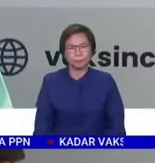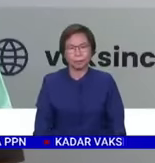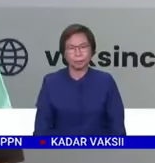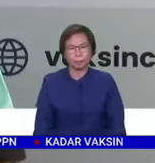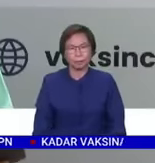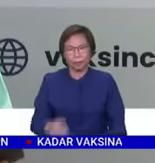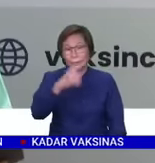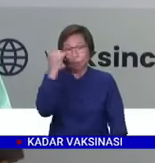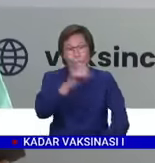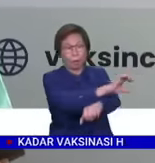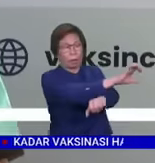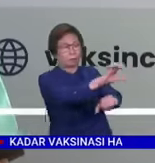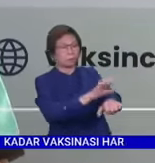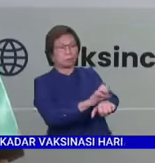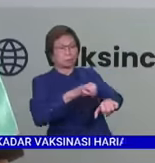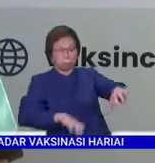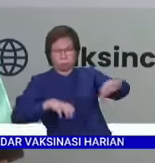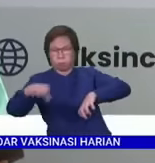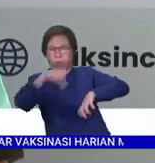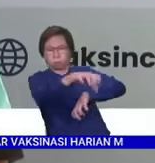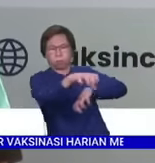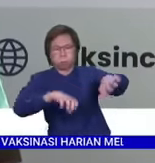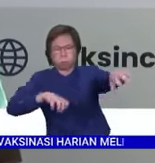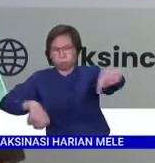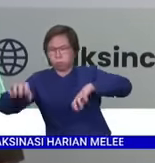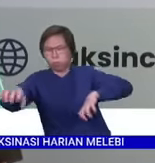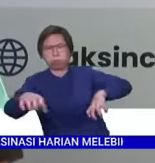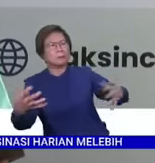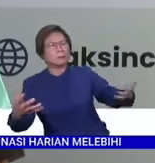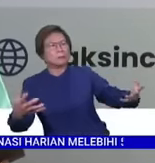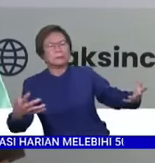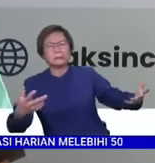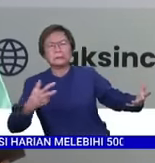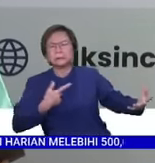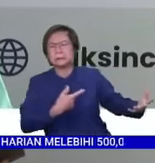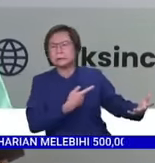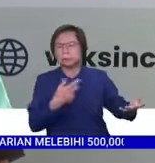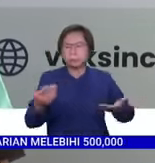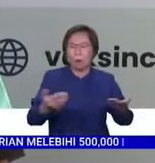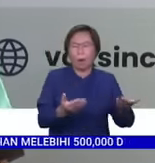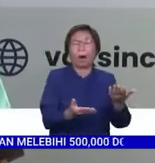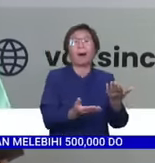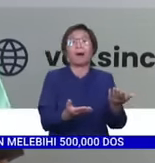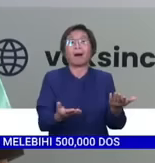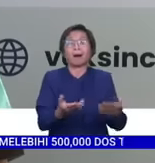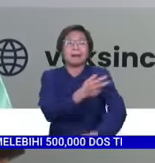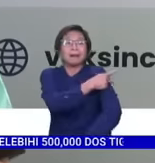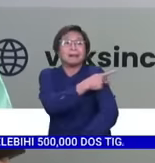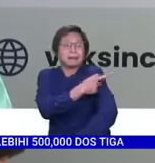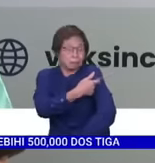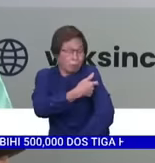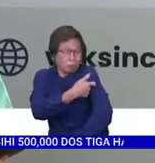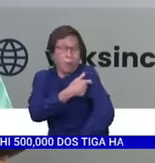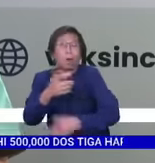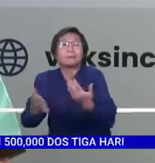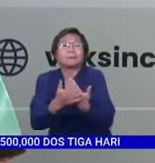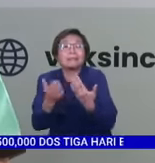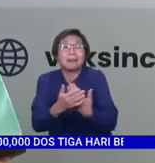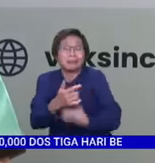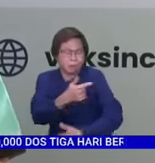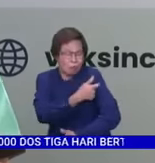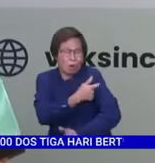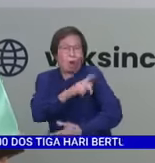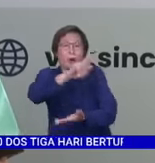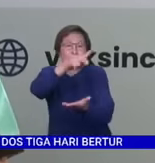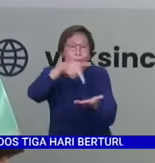Hai sebab Destiny dia berselera nah berselera jadi kita membawa kemudahan Heart ke